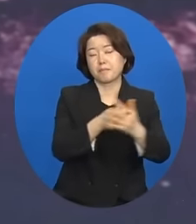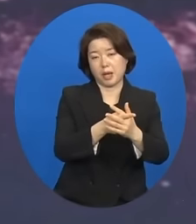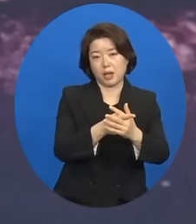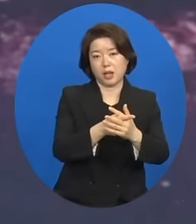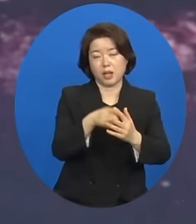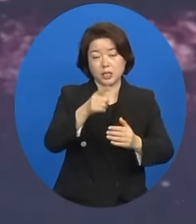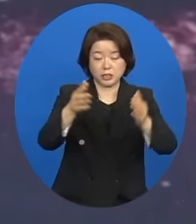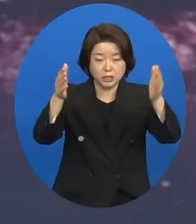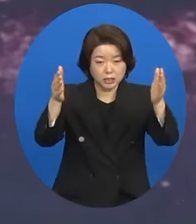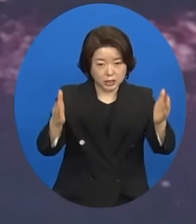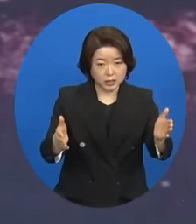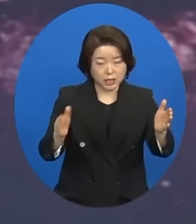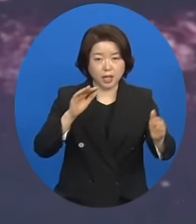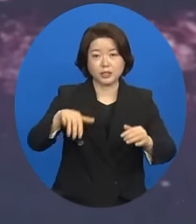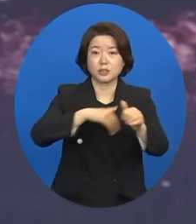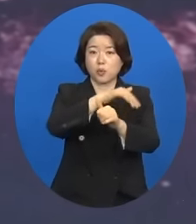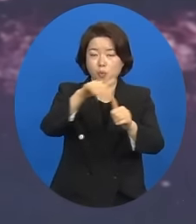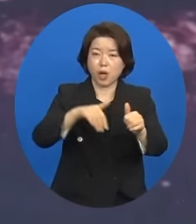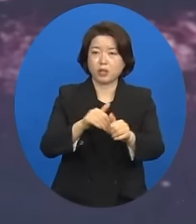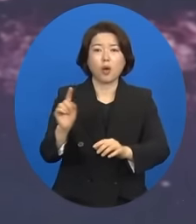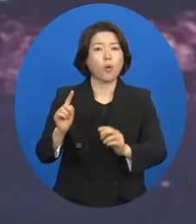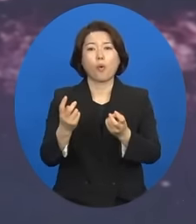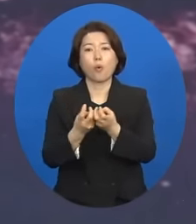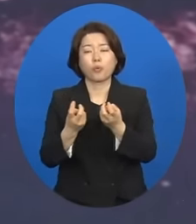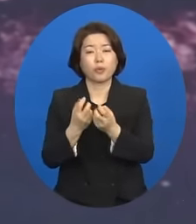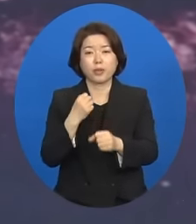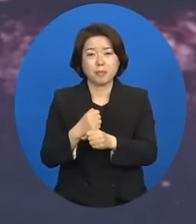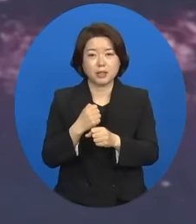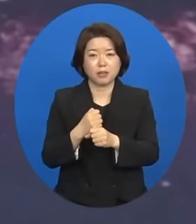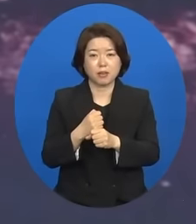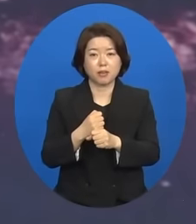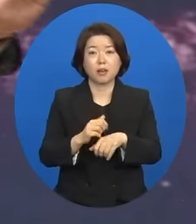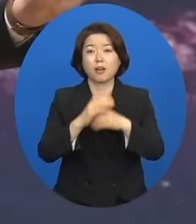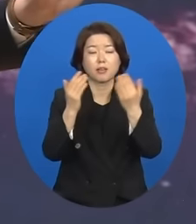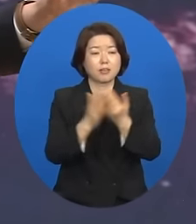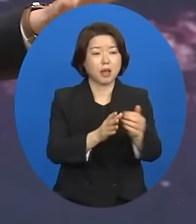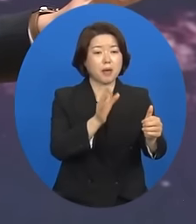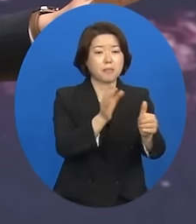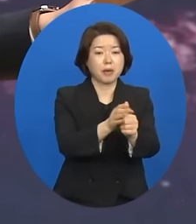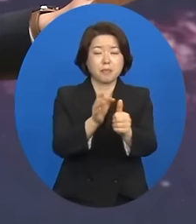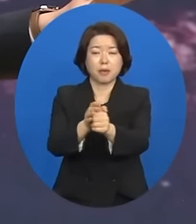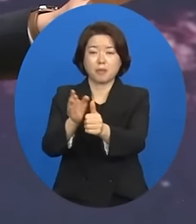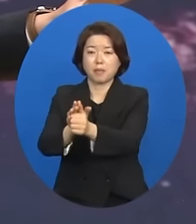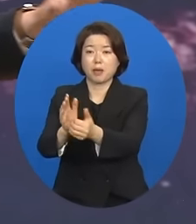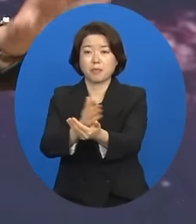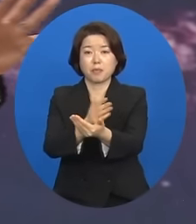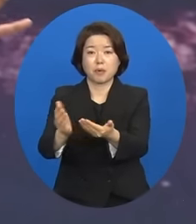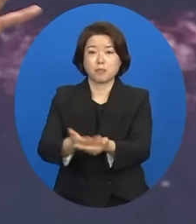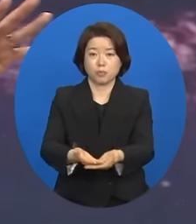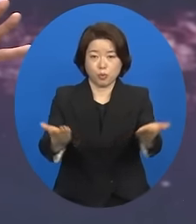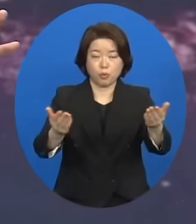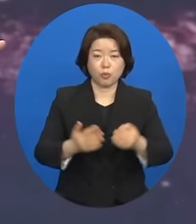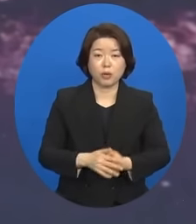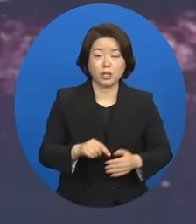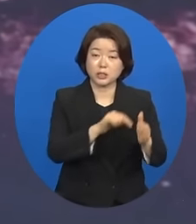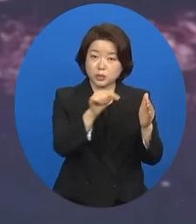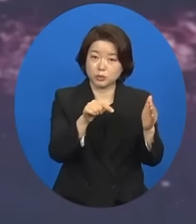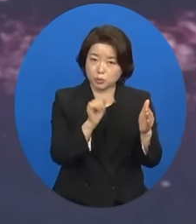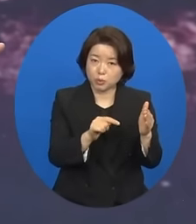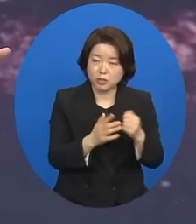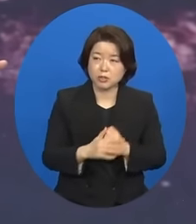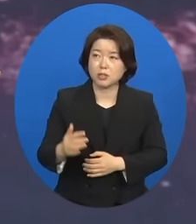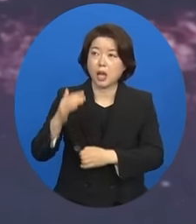그 기간과 그 환경을 어떻게 하십니까 다 안배하는 거예요 그리고 그 가운데서